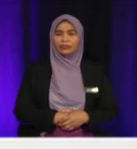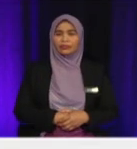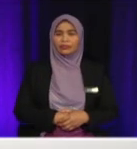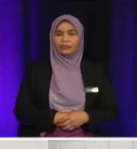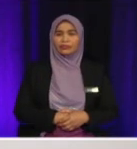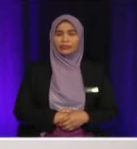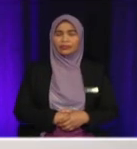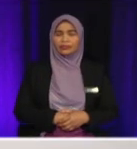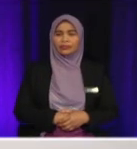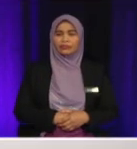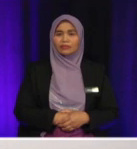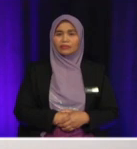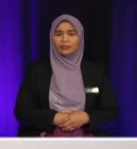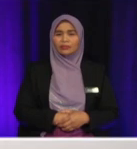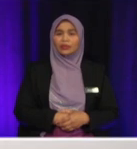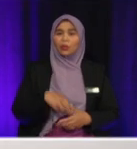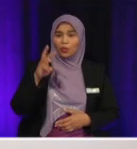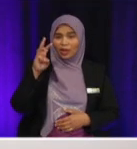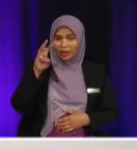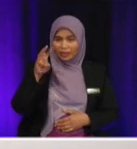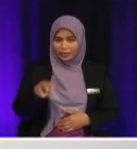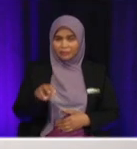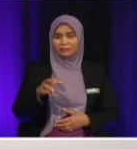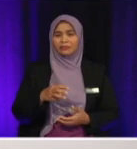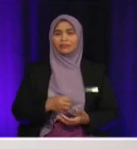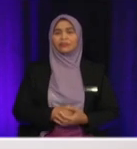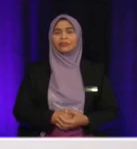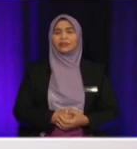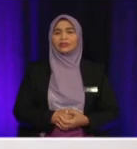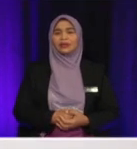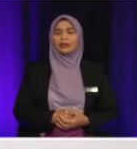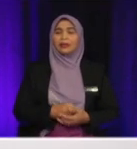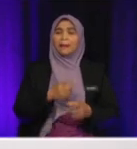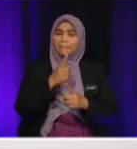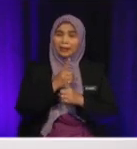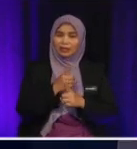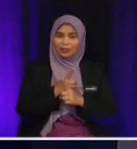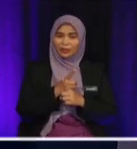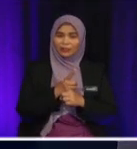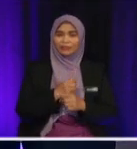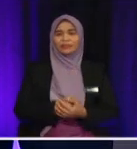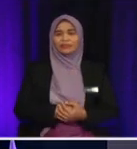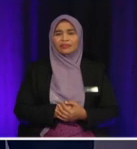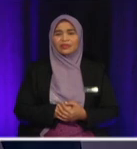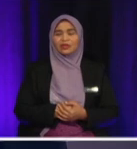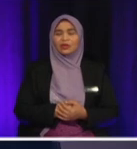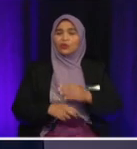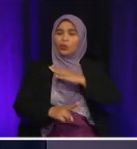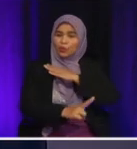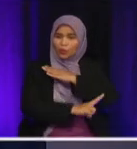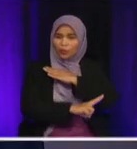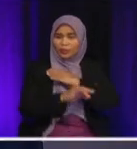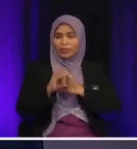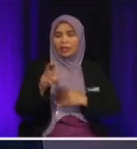Agak-agak saya wajib Ustaz, betul tak? Ya, tepat sekali kita tengok. Betul hukumannya adalah, hukumnya